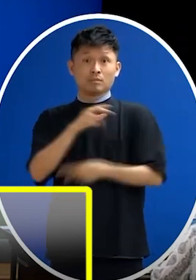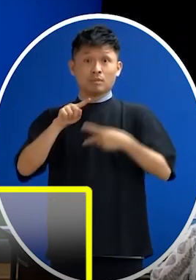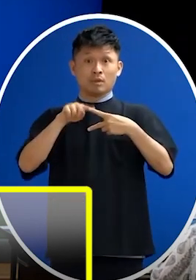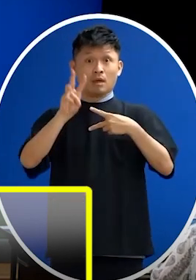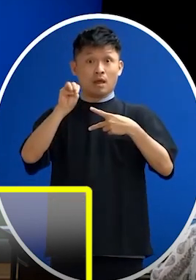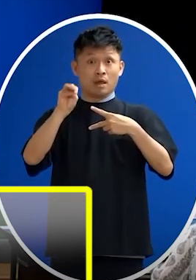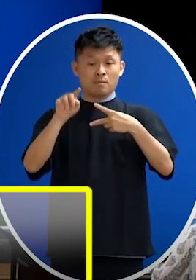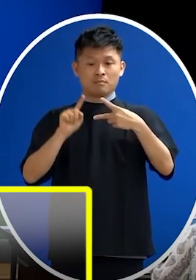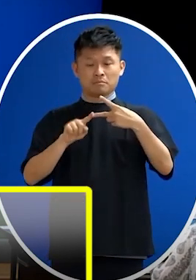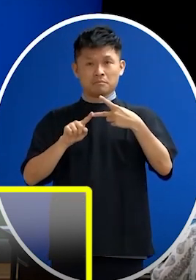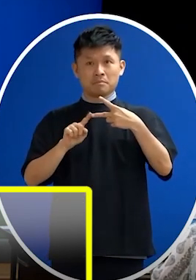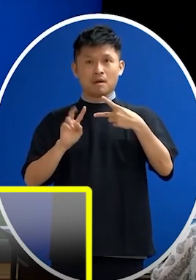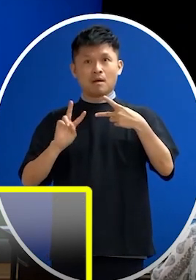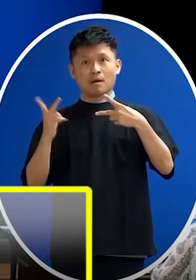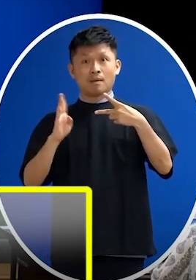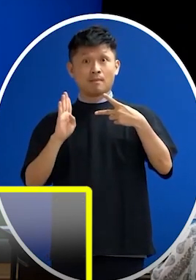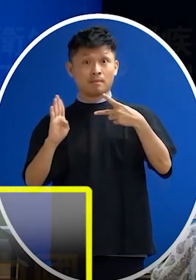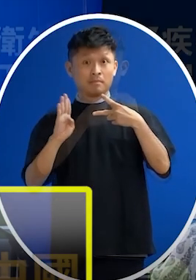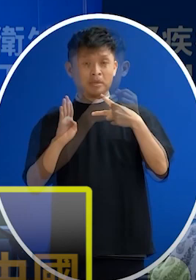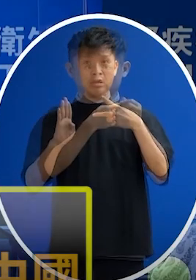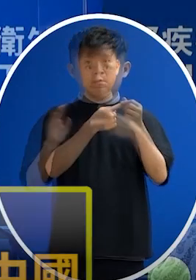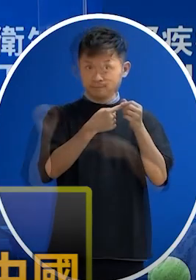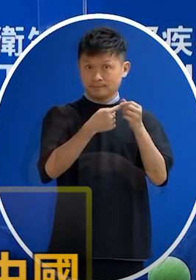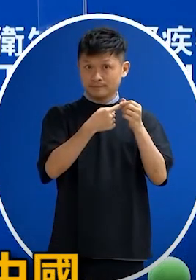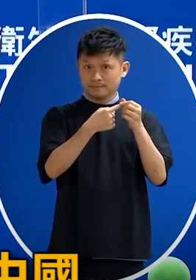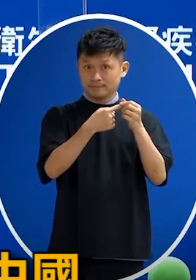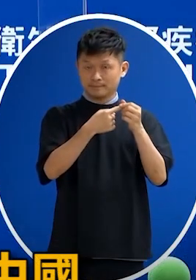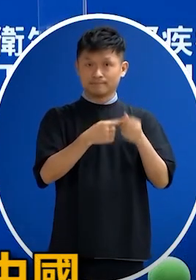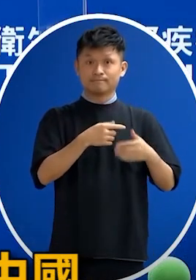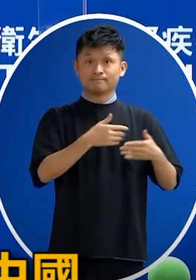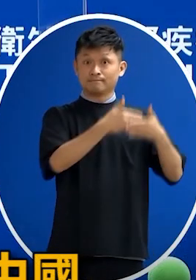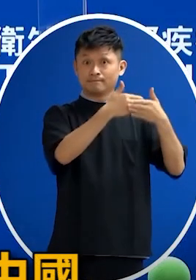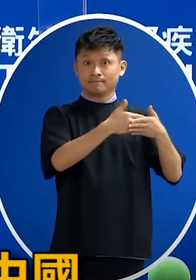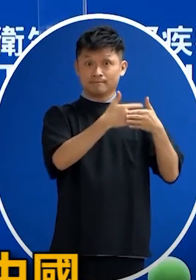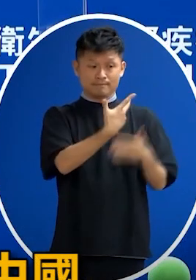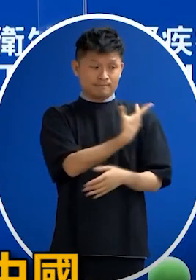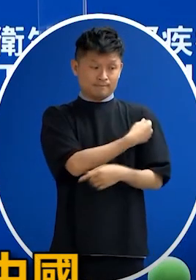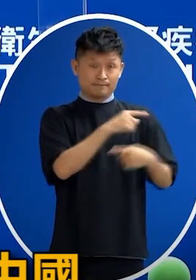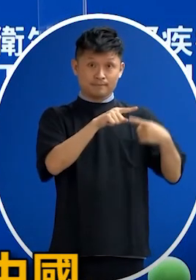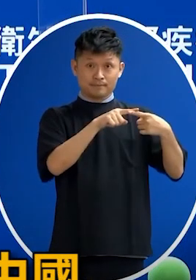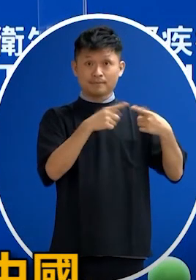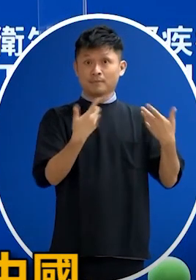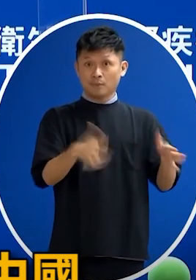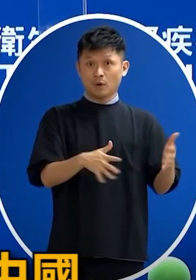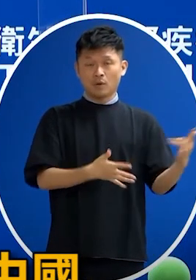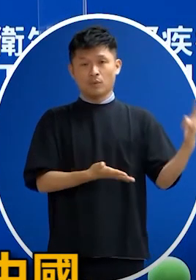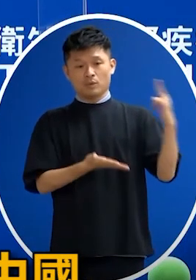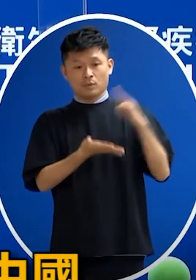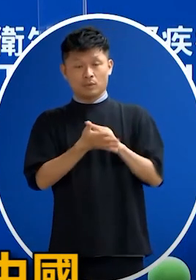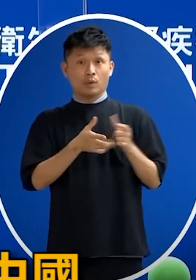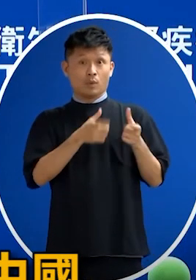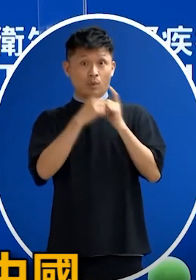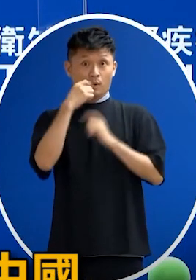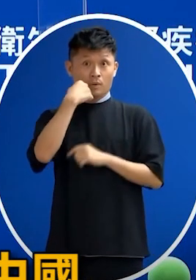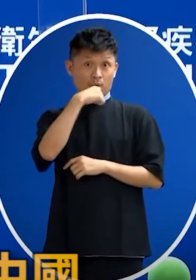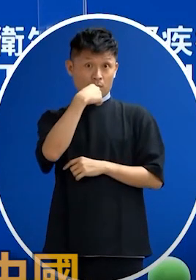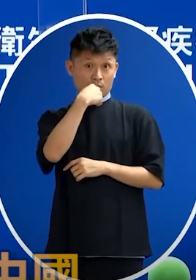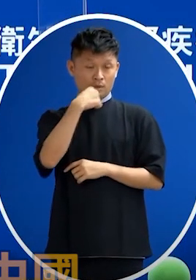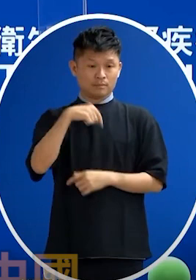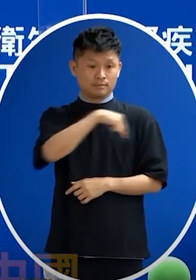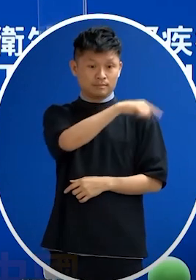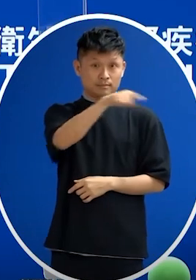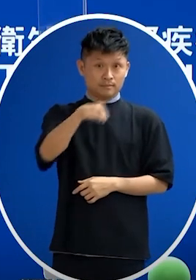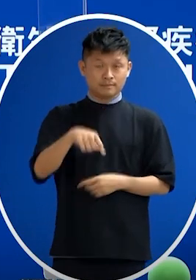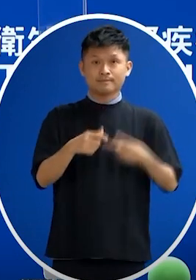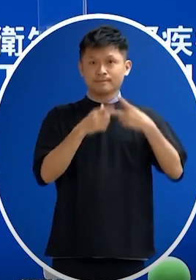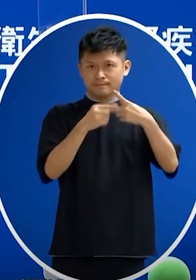要混打 BNT 还要等本土试验才可以呢？ 在中国打过疫苗回到台湾，那基本上他们需要